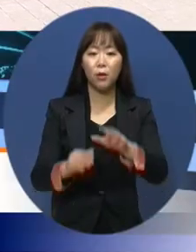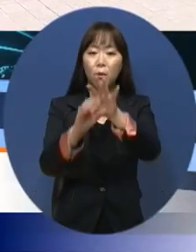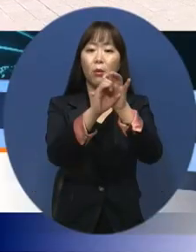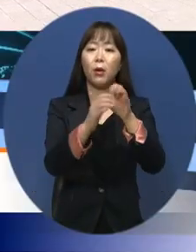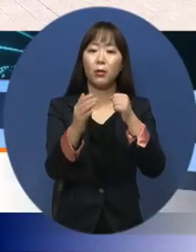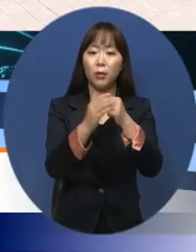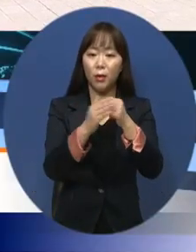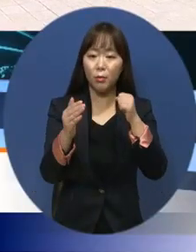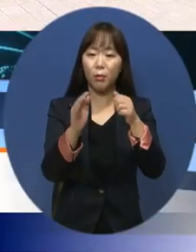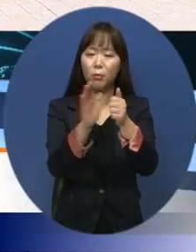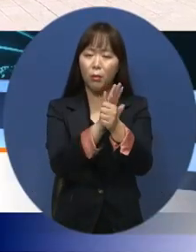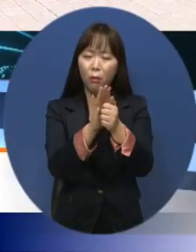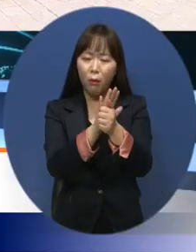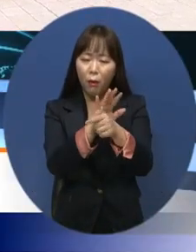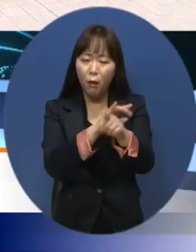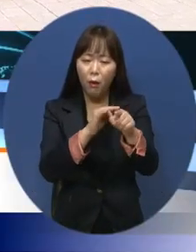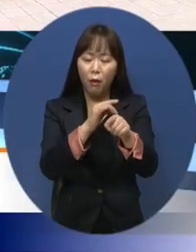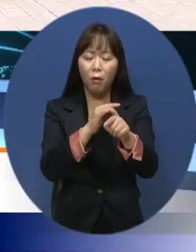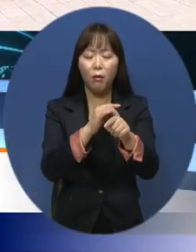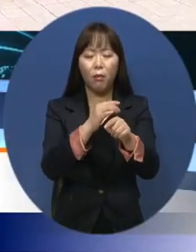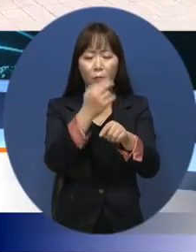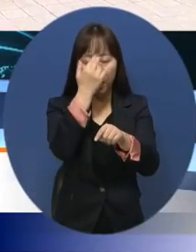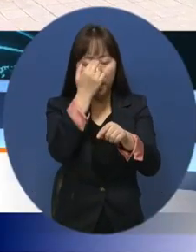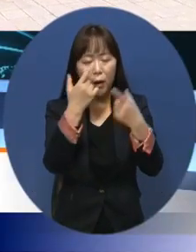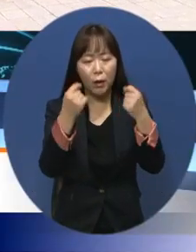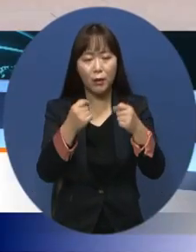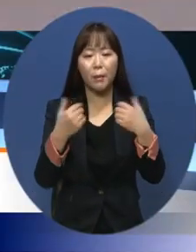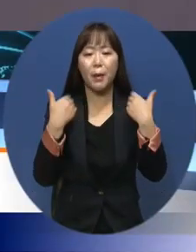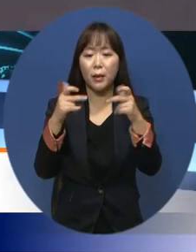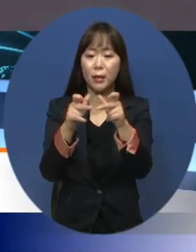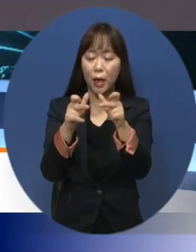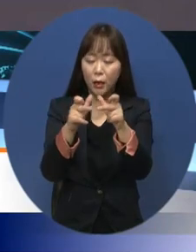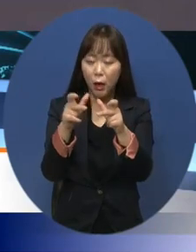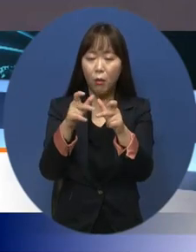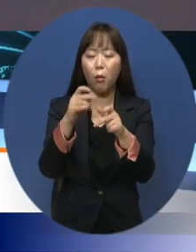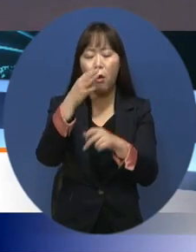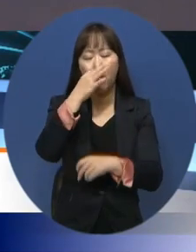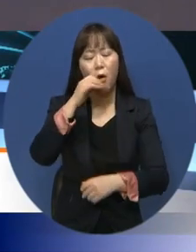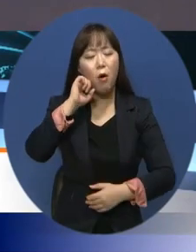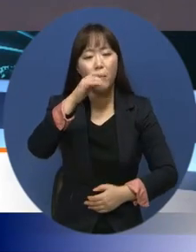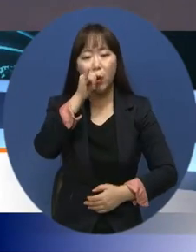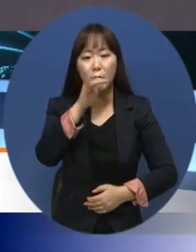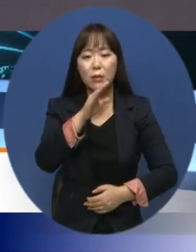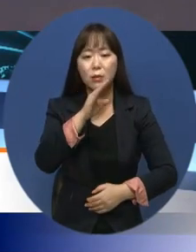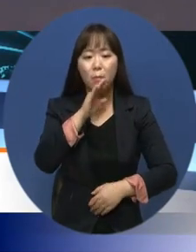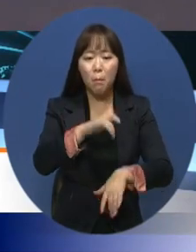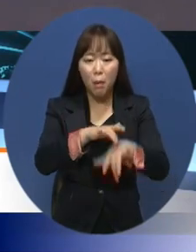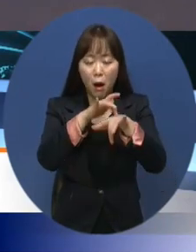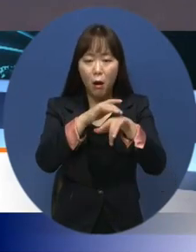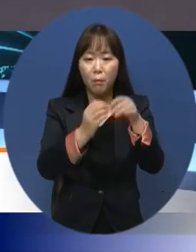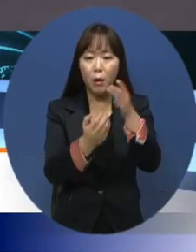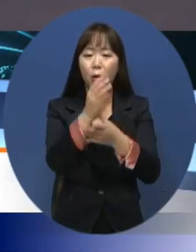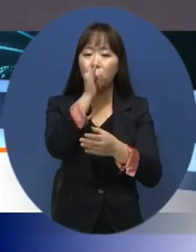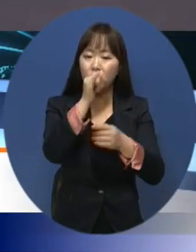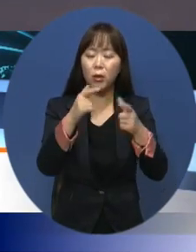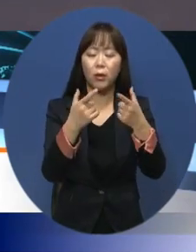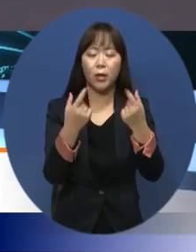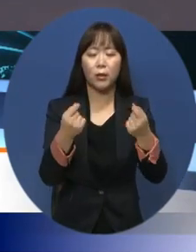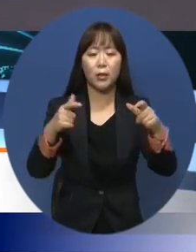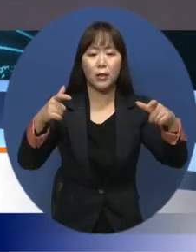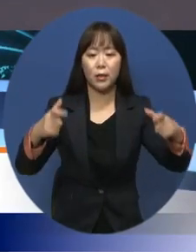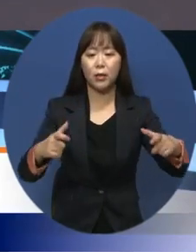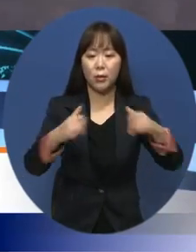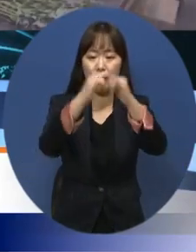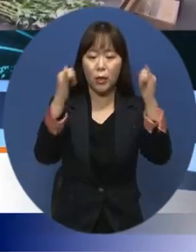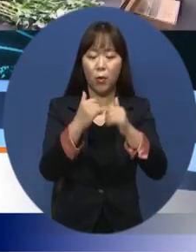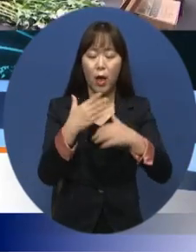코로나19로 인한 돌봄 공백에 발달 장애인들이 어려움을 겪었고 실종 사건도 있었죠. 이들에 대한 지역사회의